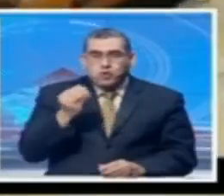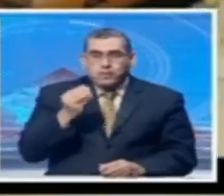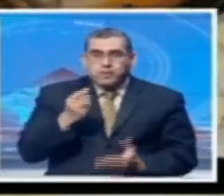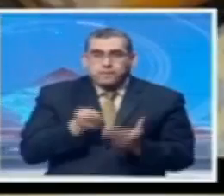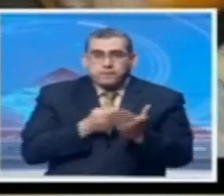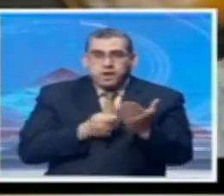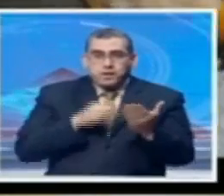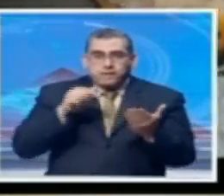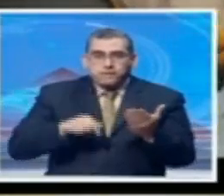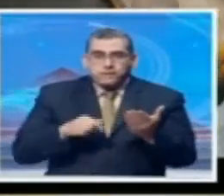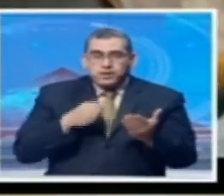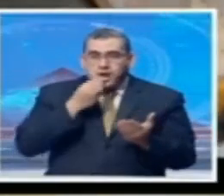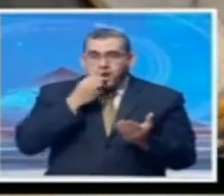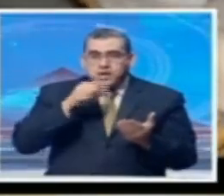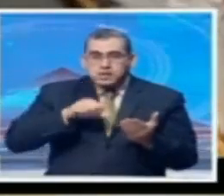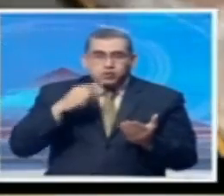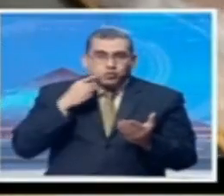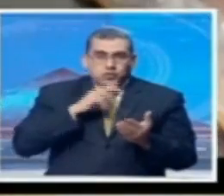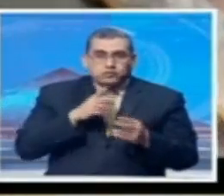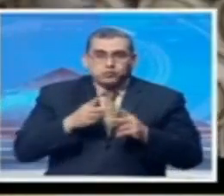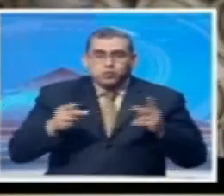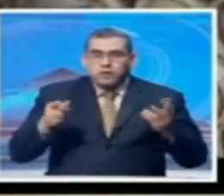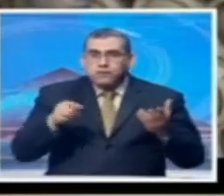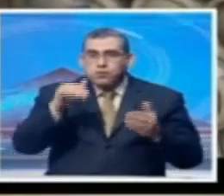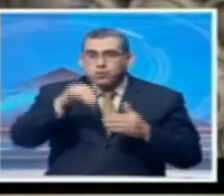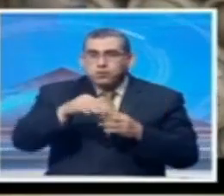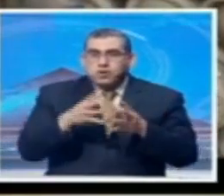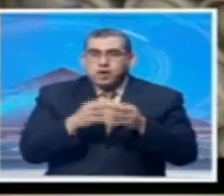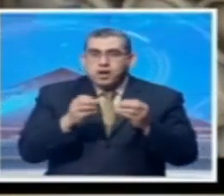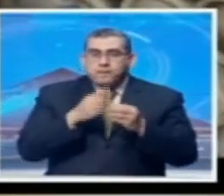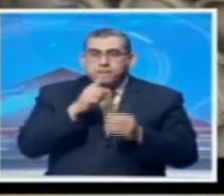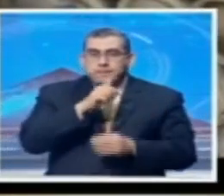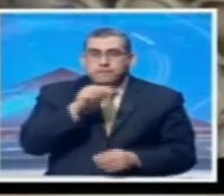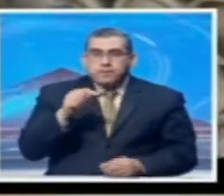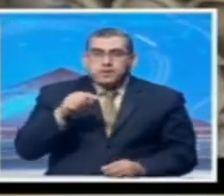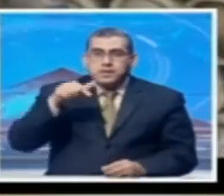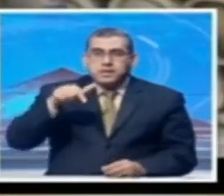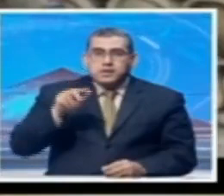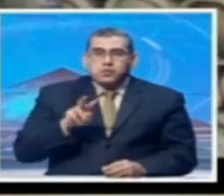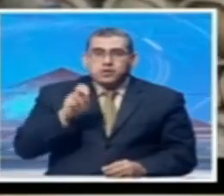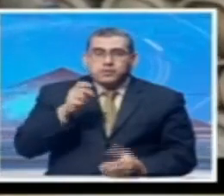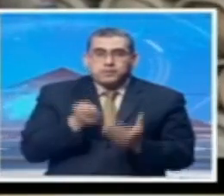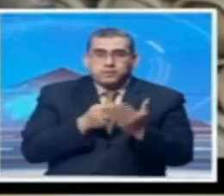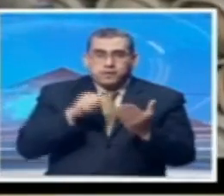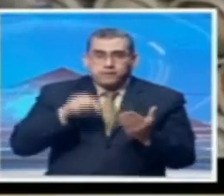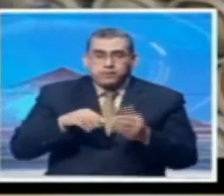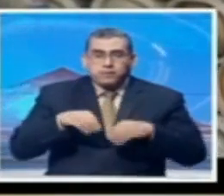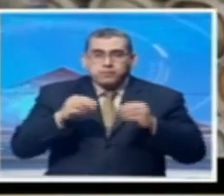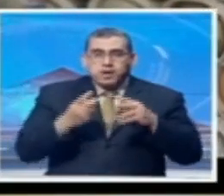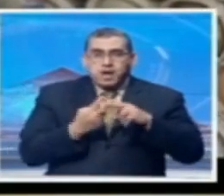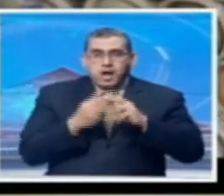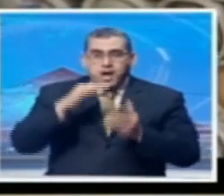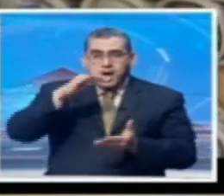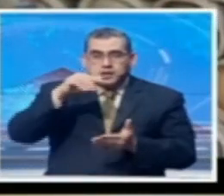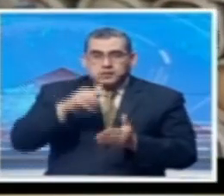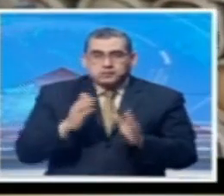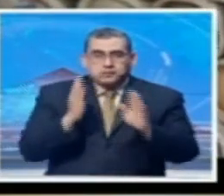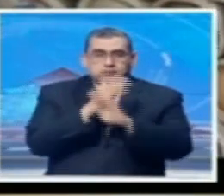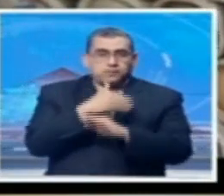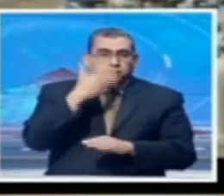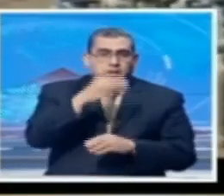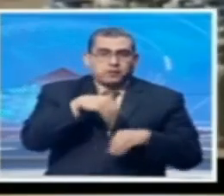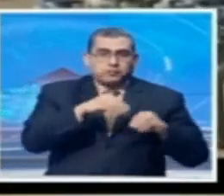8640 قضية تموينية متنوعة، من بينها 176 قضية بيع اسطوانات بوتاجاز في السوق